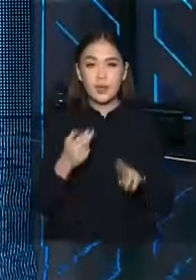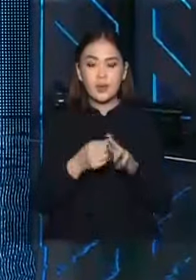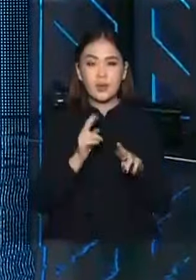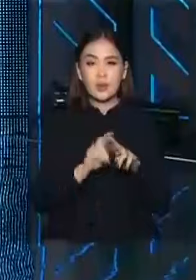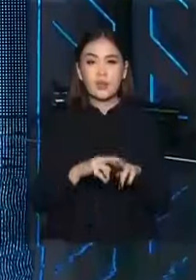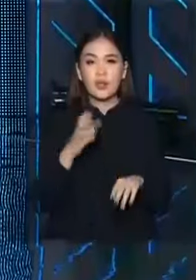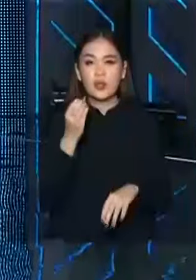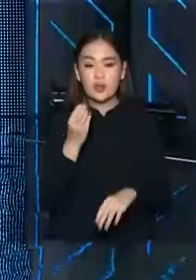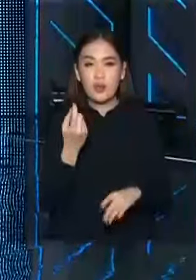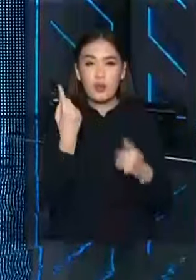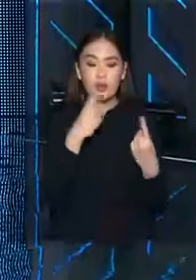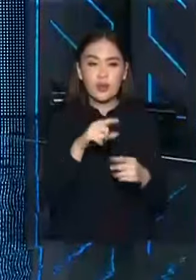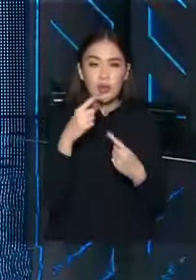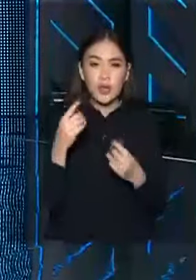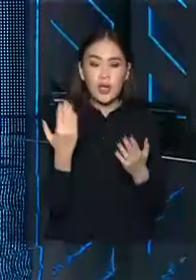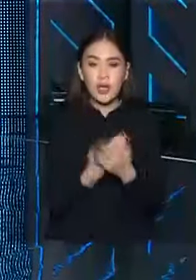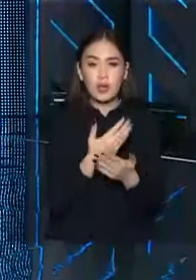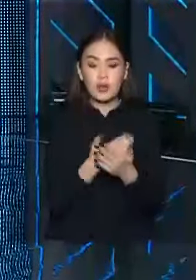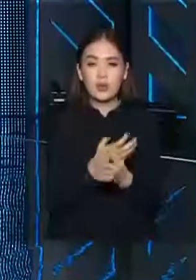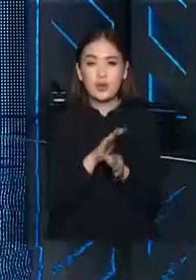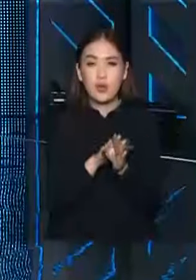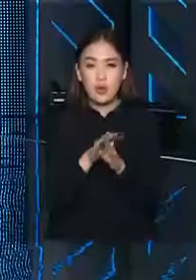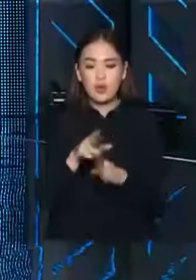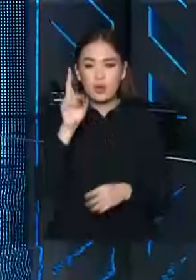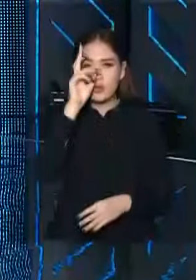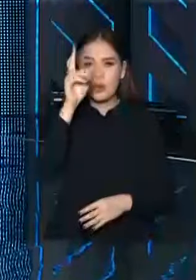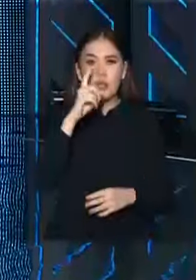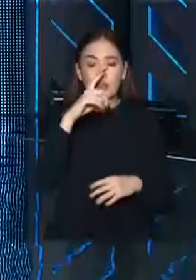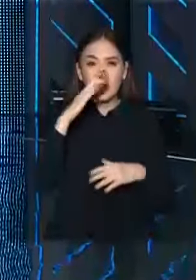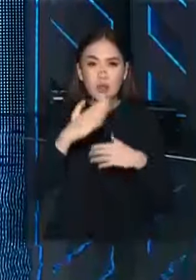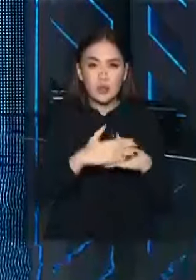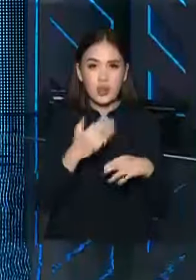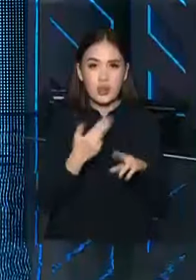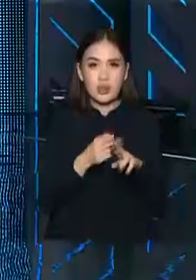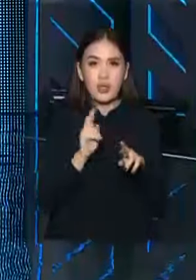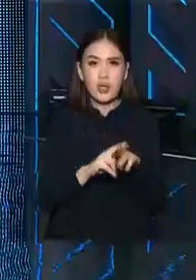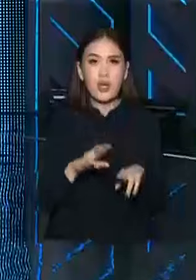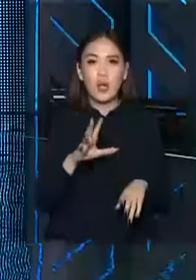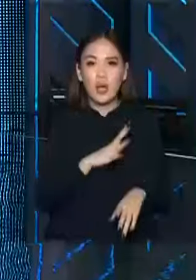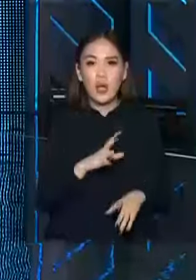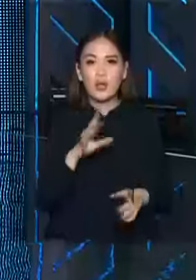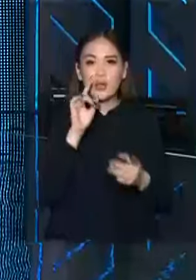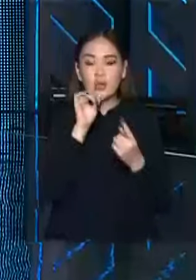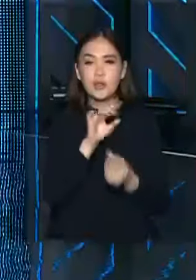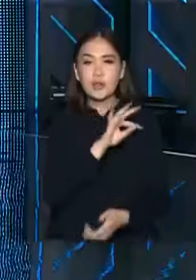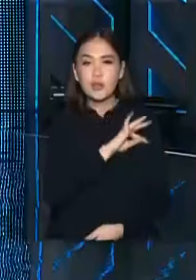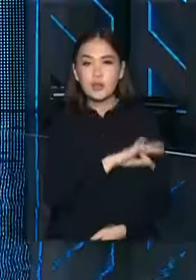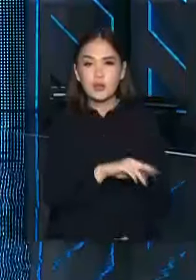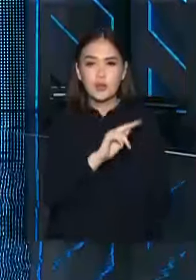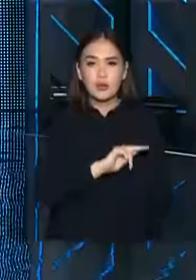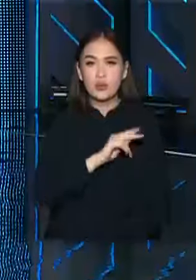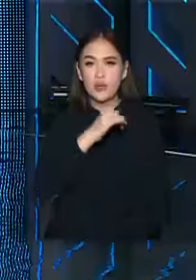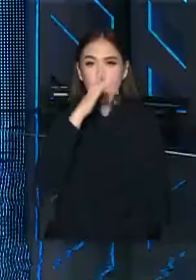Енді осы және өзге де ақпараттар жайлы толығырақ. Үкімет биыл еліміз тап болған сын-қатерлерге қарсы тиімді жұмыс істей